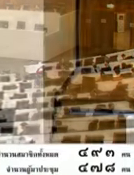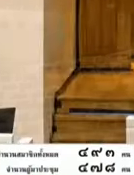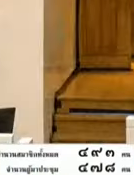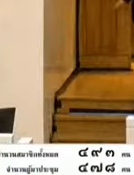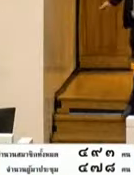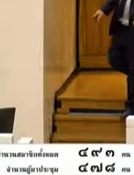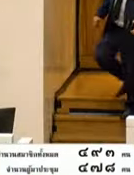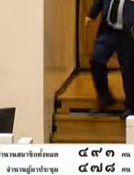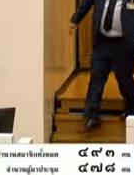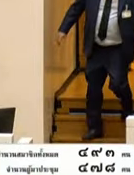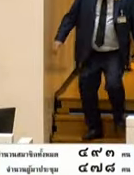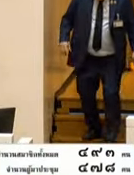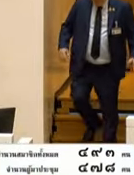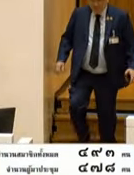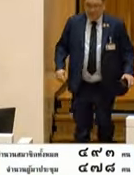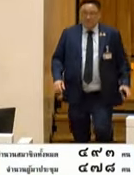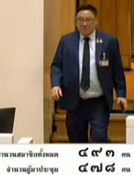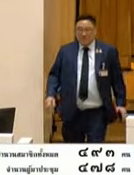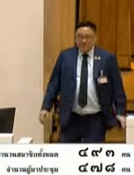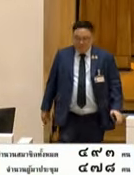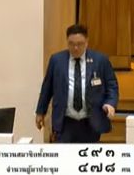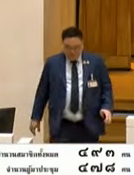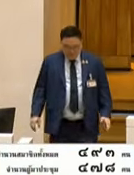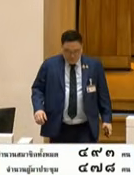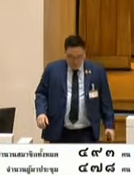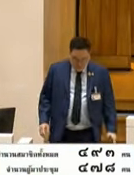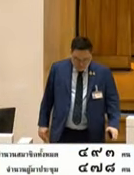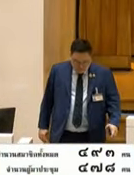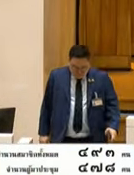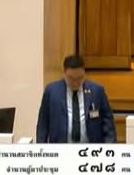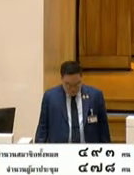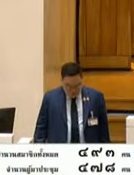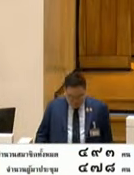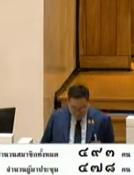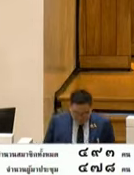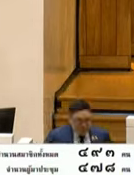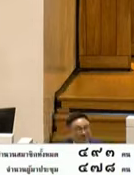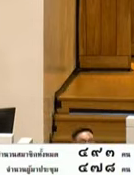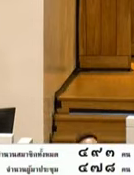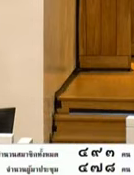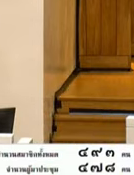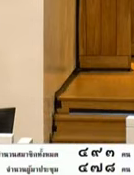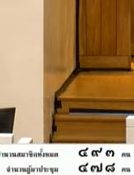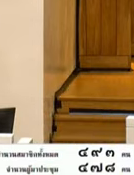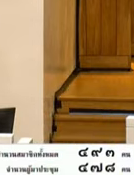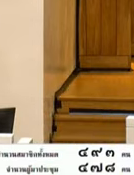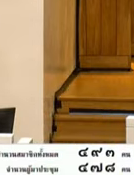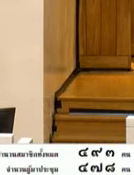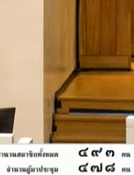ท่านประธานคะ156แสดงตนค่ะ ครับ456แสดงตนนะครับ